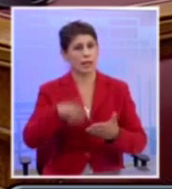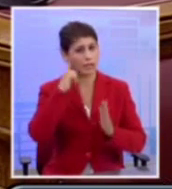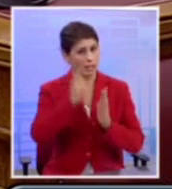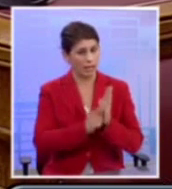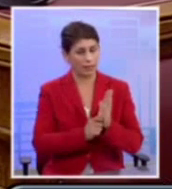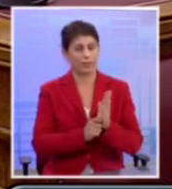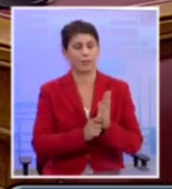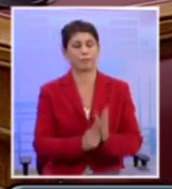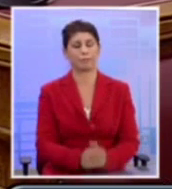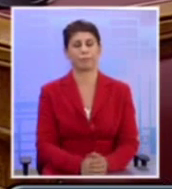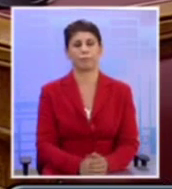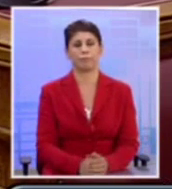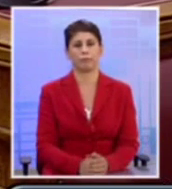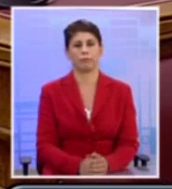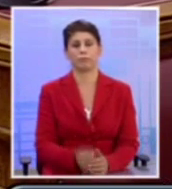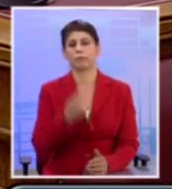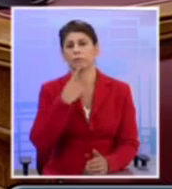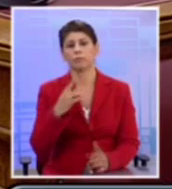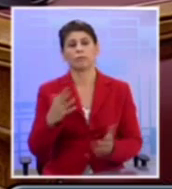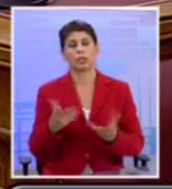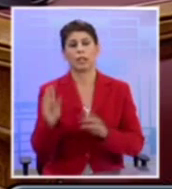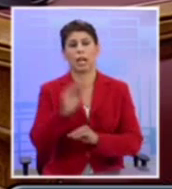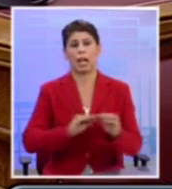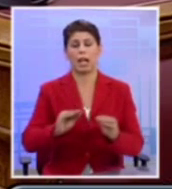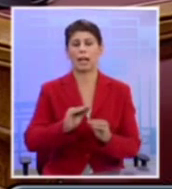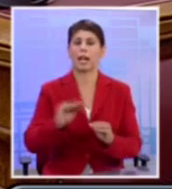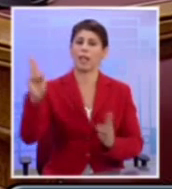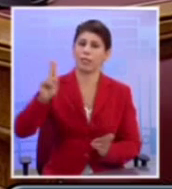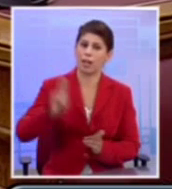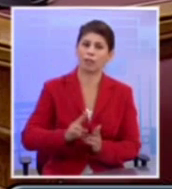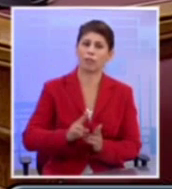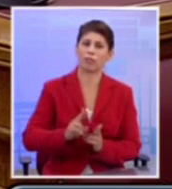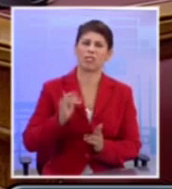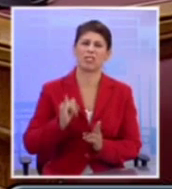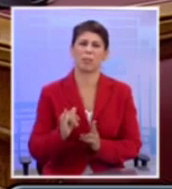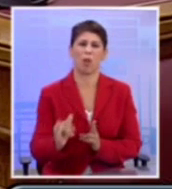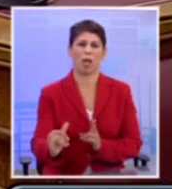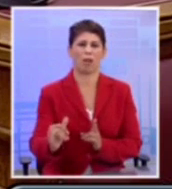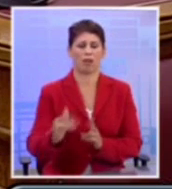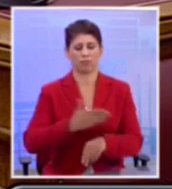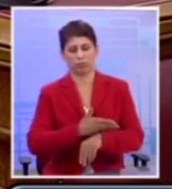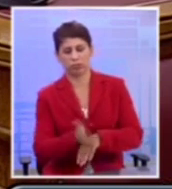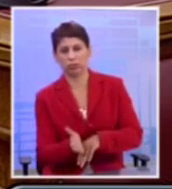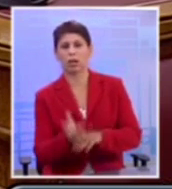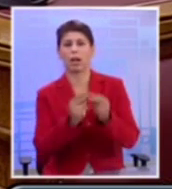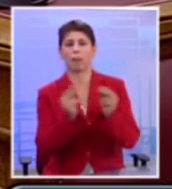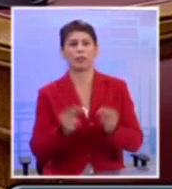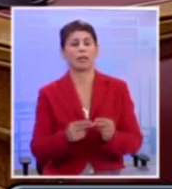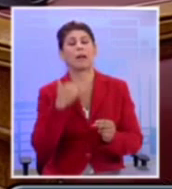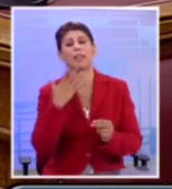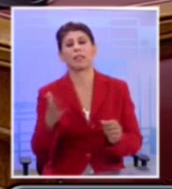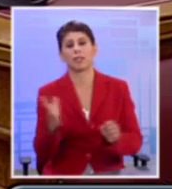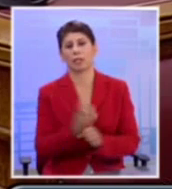έκθεση λέγεται ότι η αναδιάρθρωση συχνά γίνεται πολύ αργά, με αποτέλεσμα να μην είναι εφικτή